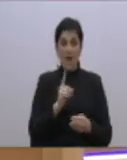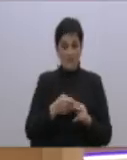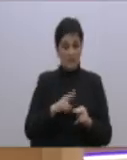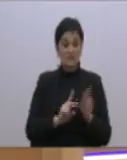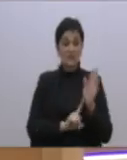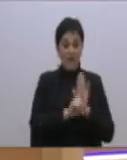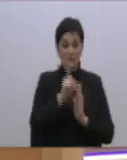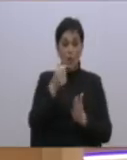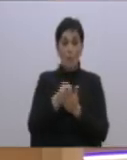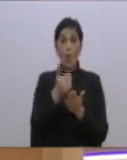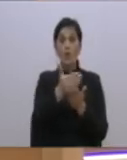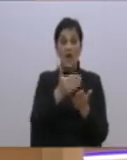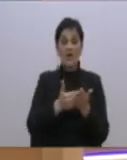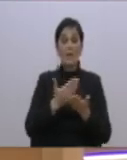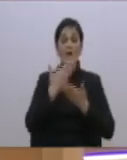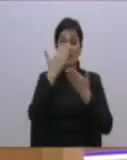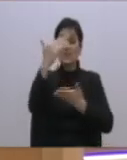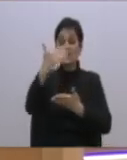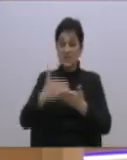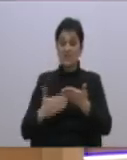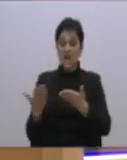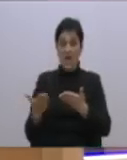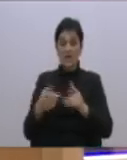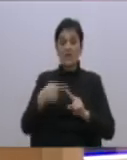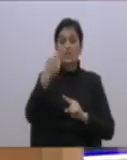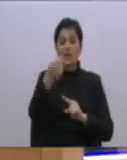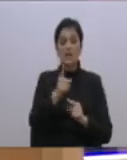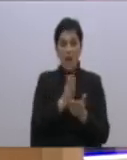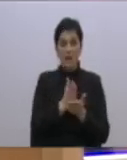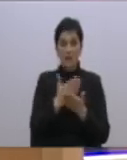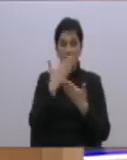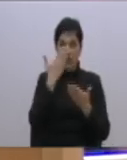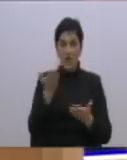Tavidan bolomde da reglamenti tsaikitxet. Amaze ro laparagot imis mere ra xteba. Didi madloba.